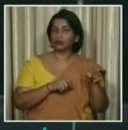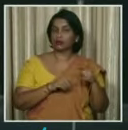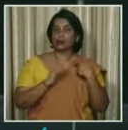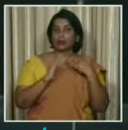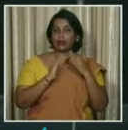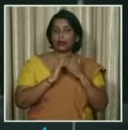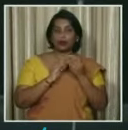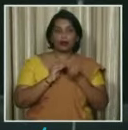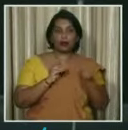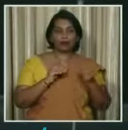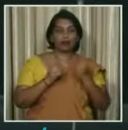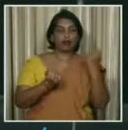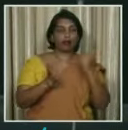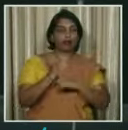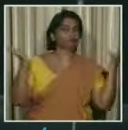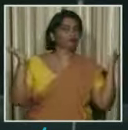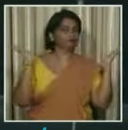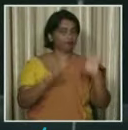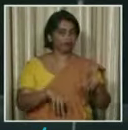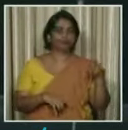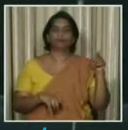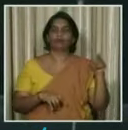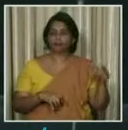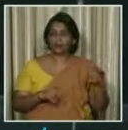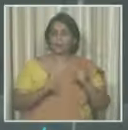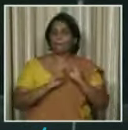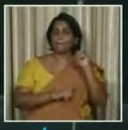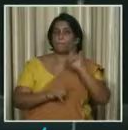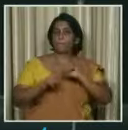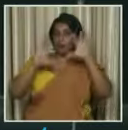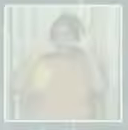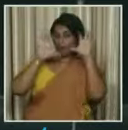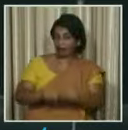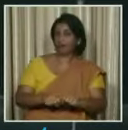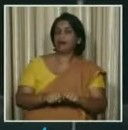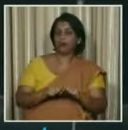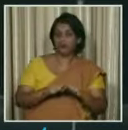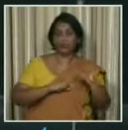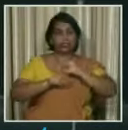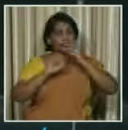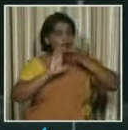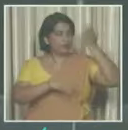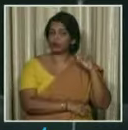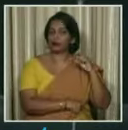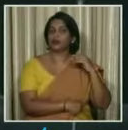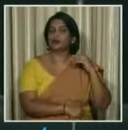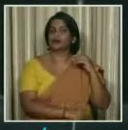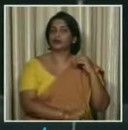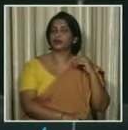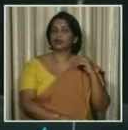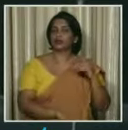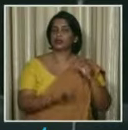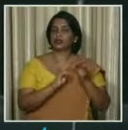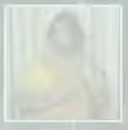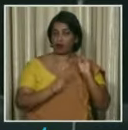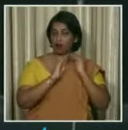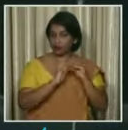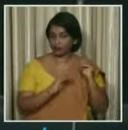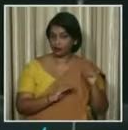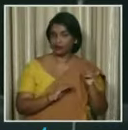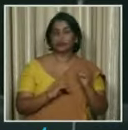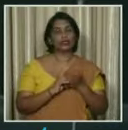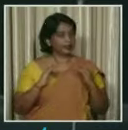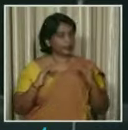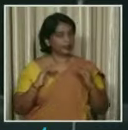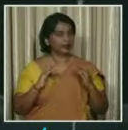නිවාසයේ ආසන්නයේ බුල්ඩෝසර් එකක් ඉස්සරහට දාගෙන මේ පාර්ලිමේන්තුව අත්පත් කරගන්නට උත්සාහ කරපු අවස්ථාවේදී ජනාධිපති කාර්යාලය,